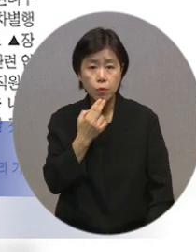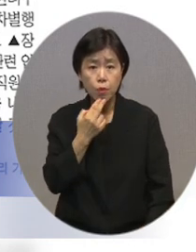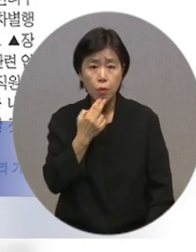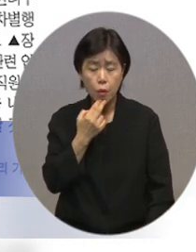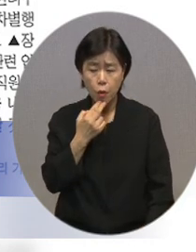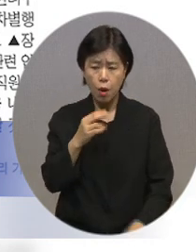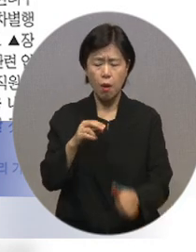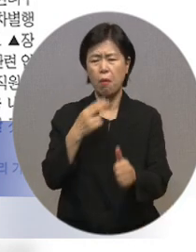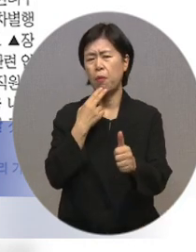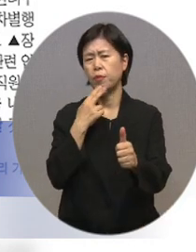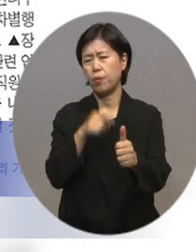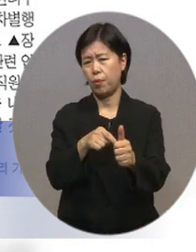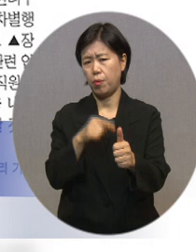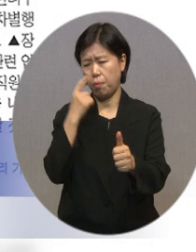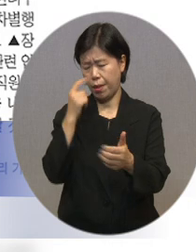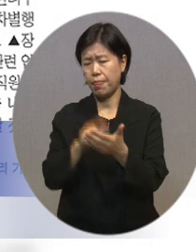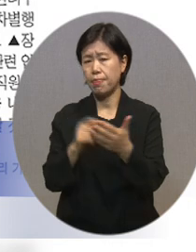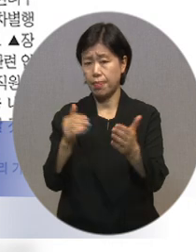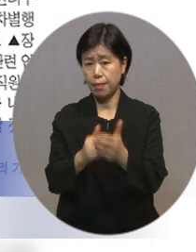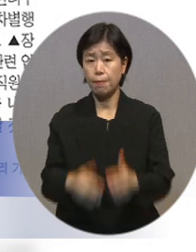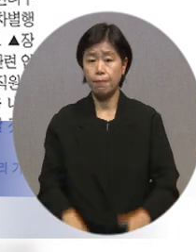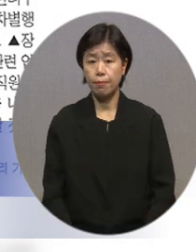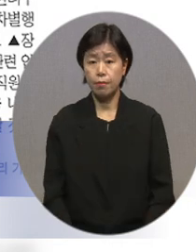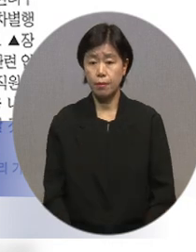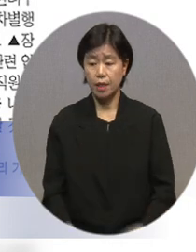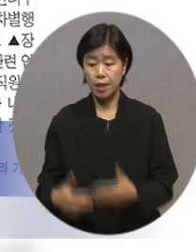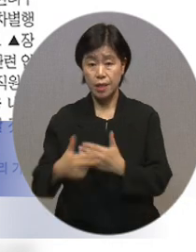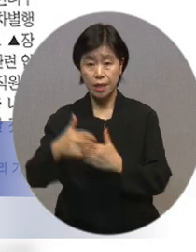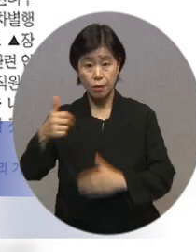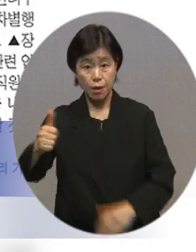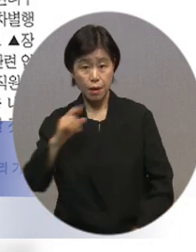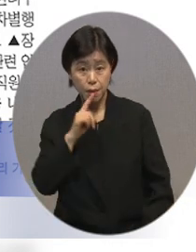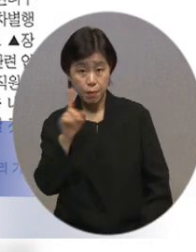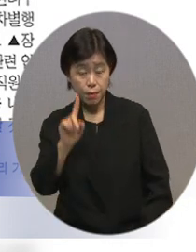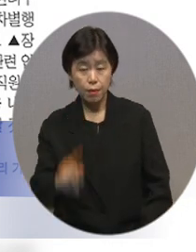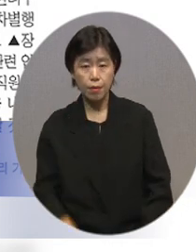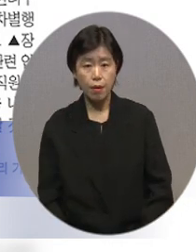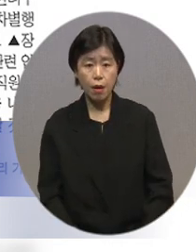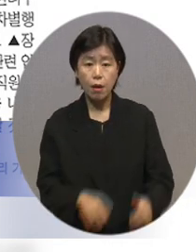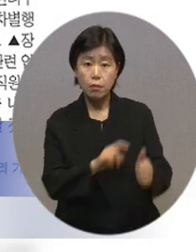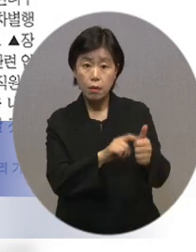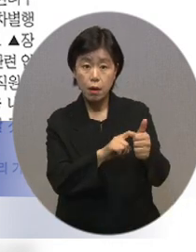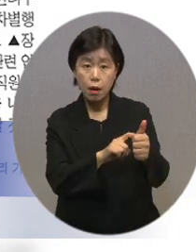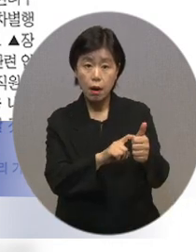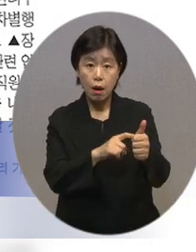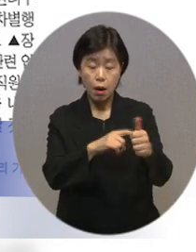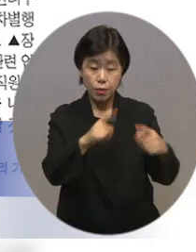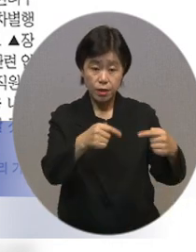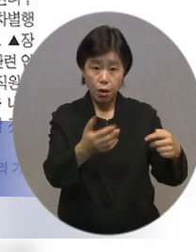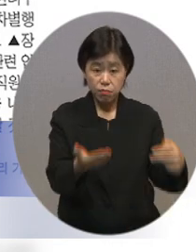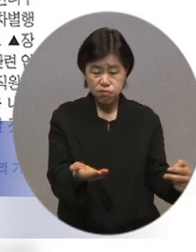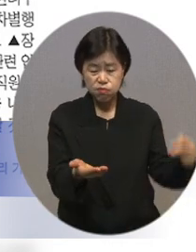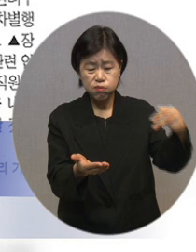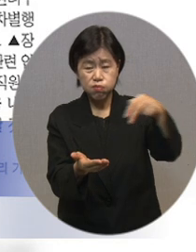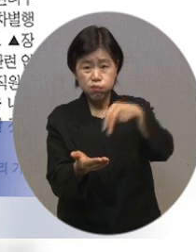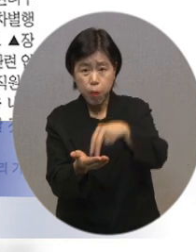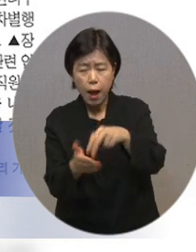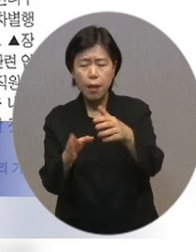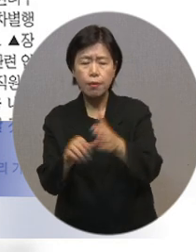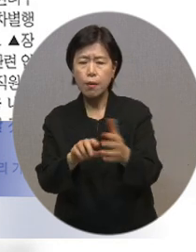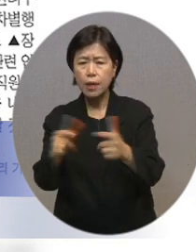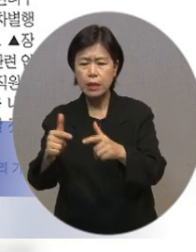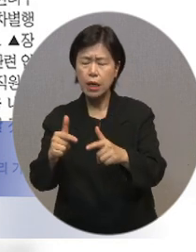어렵다고 판단했습니다 해당 측과는 신청인이 치료 중 낙상 등의 위험이 있어서 장애인 전문